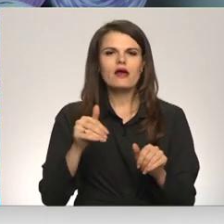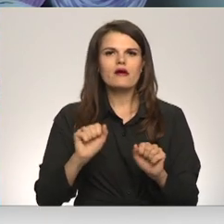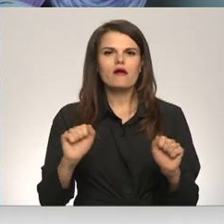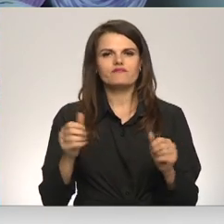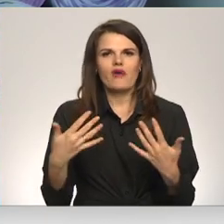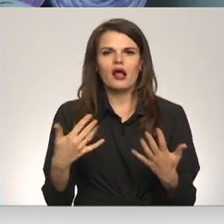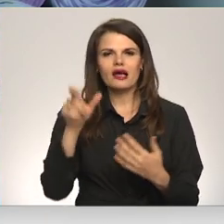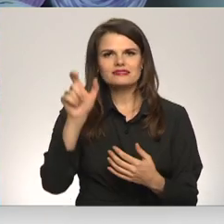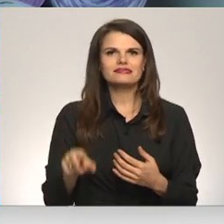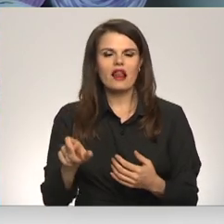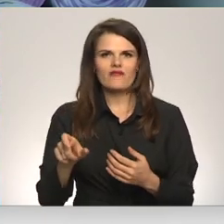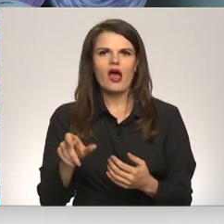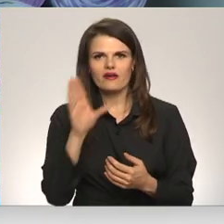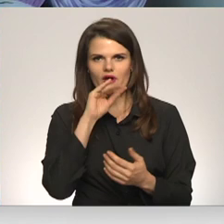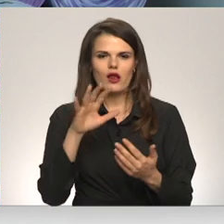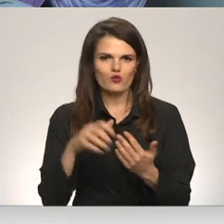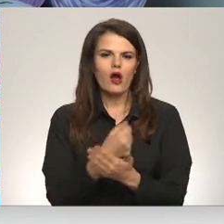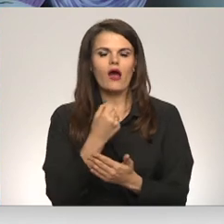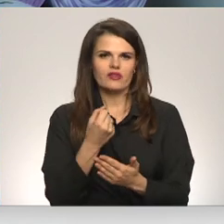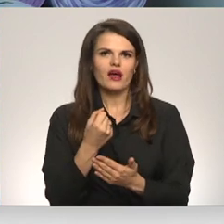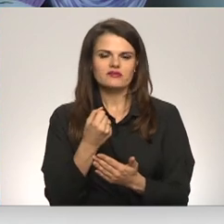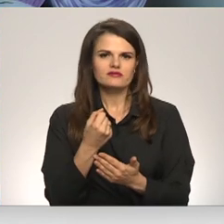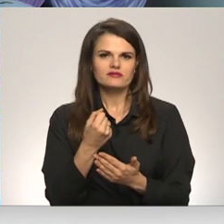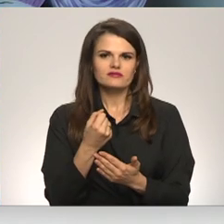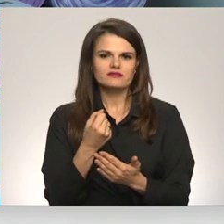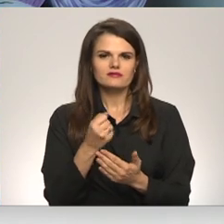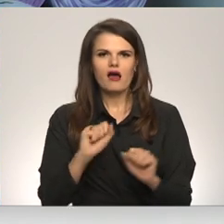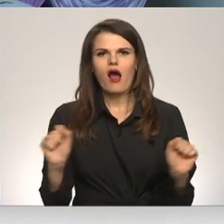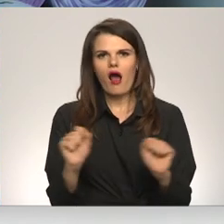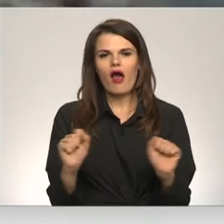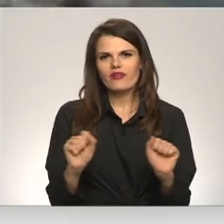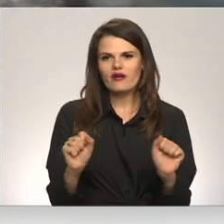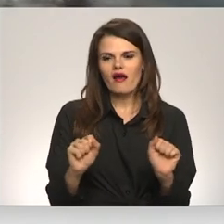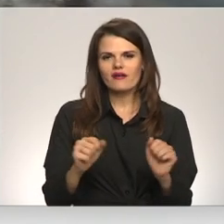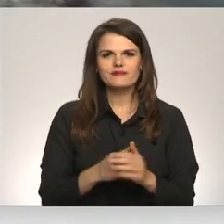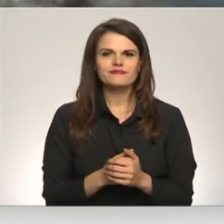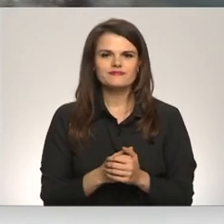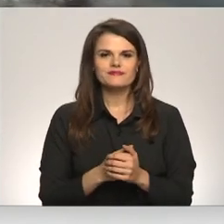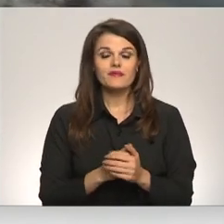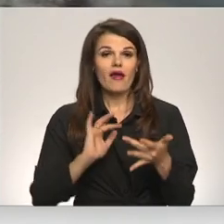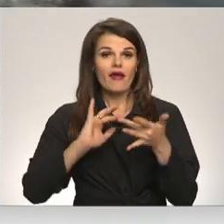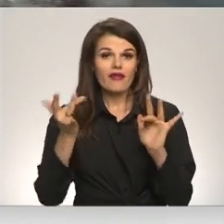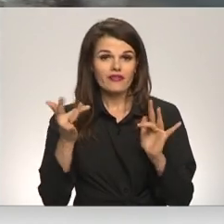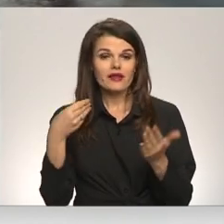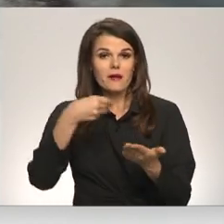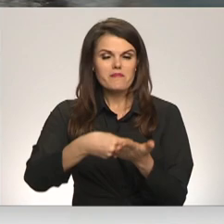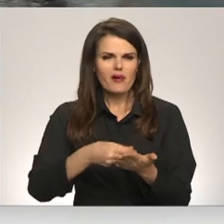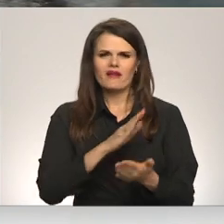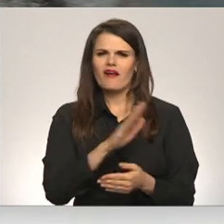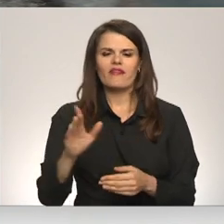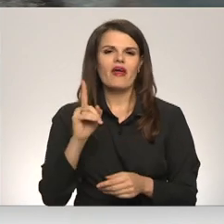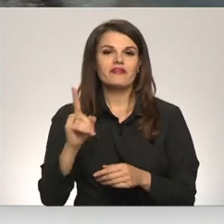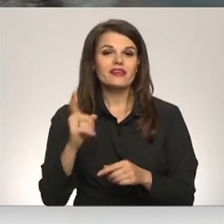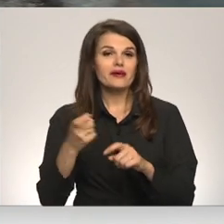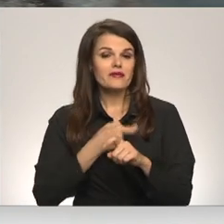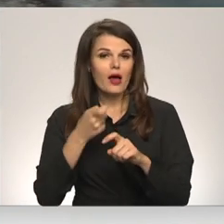savu produkciju, lai cilvēki varētu ātri tevi atrast. Internetā pērk ne tikai